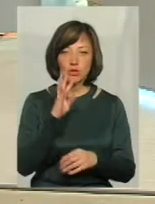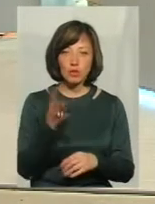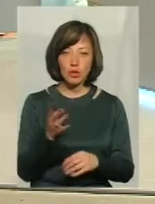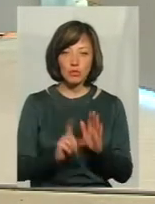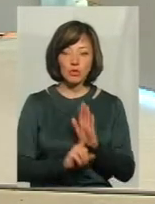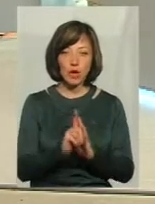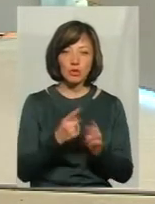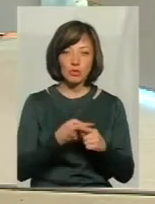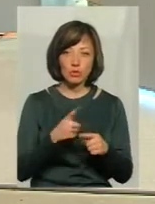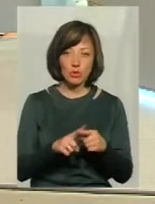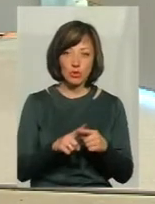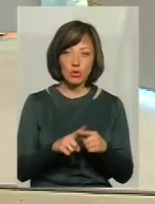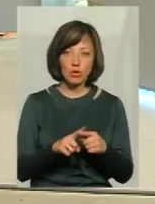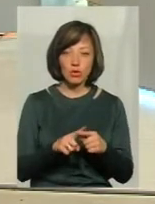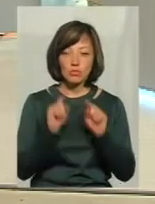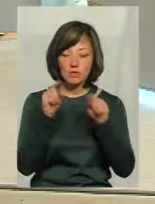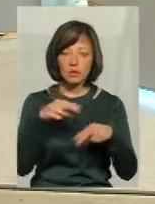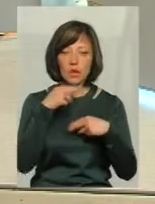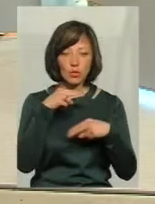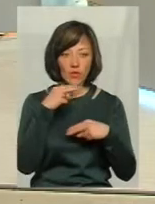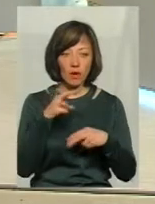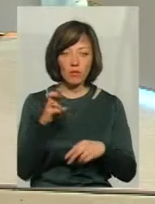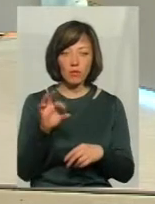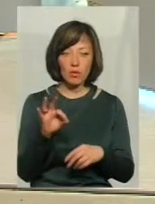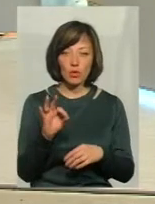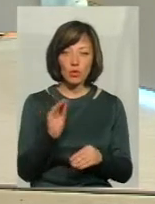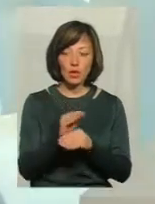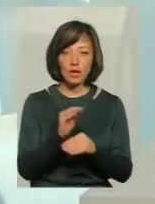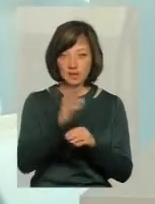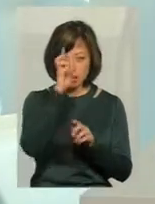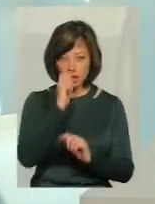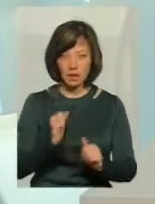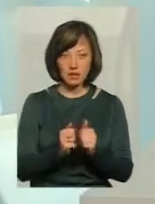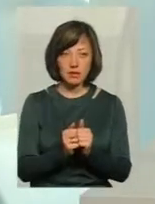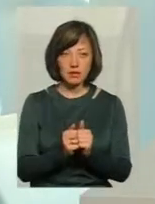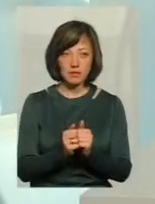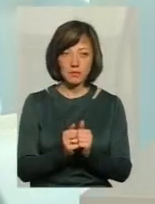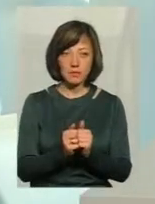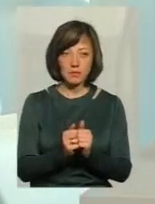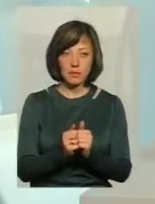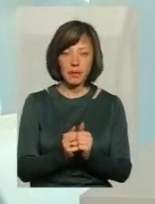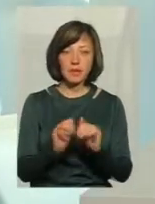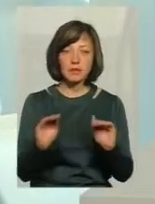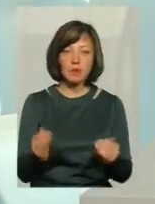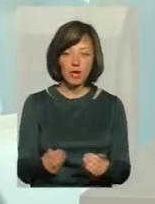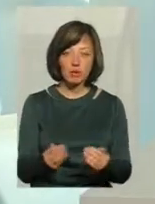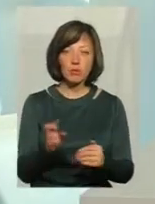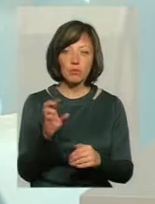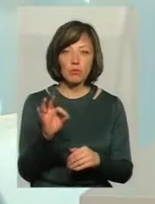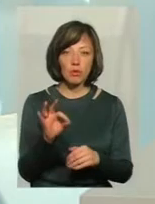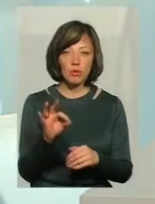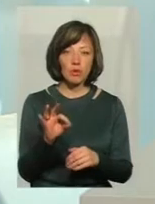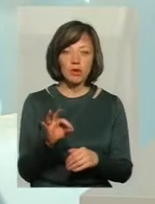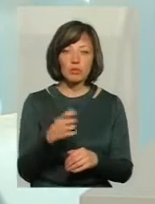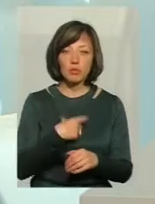ми почали до цього звертати увагу, тому що дотації країни, вони там зменшились. Тому що елементарно ми собі не